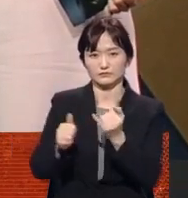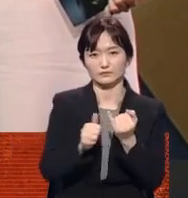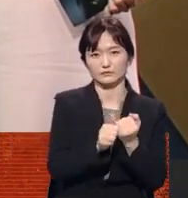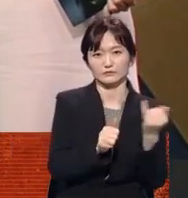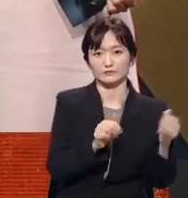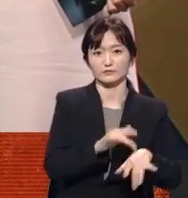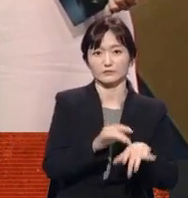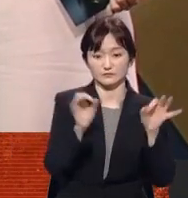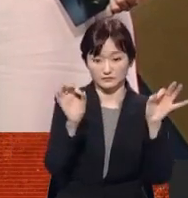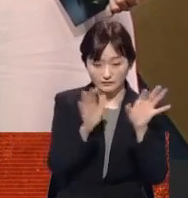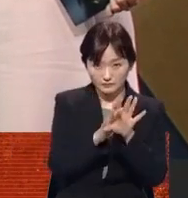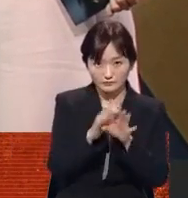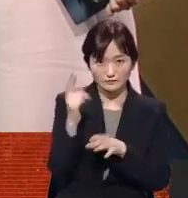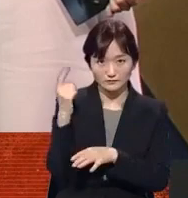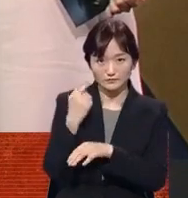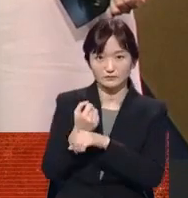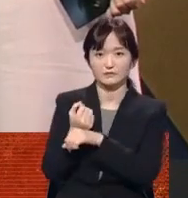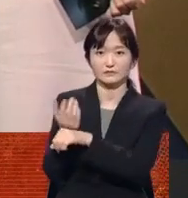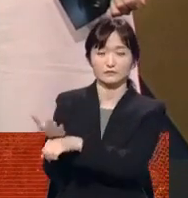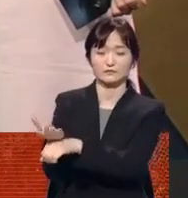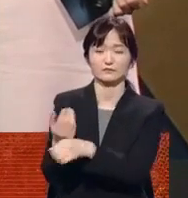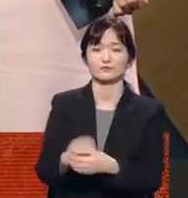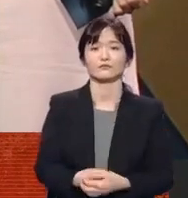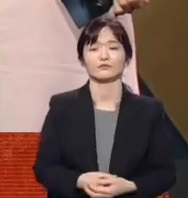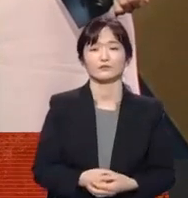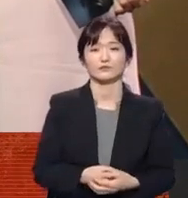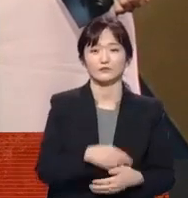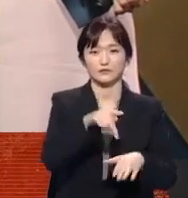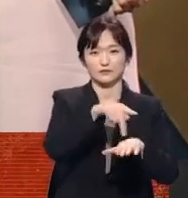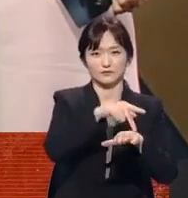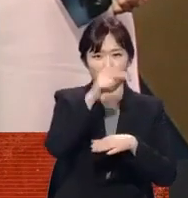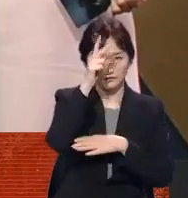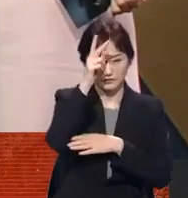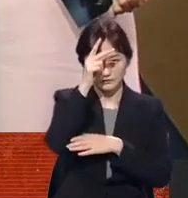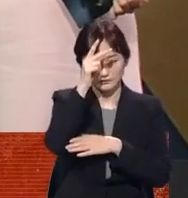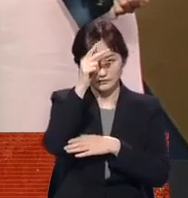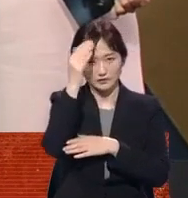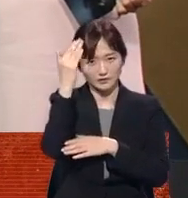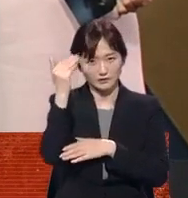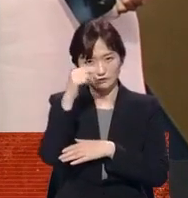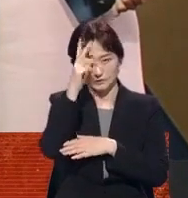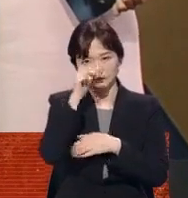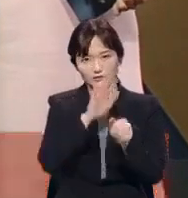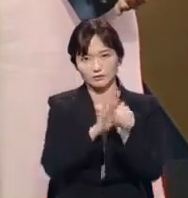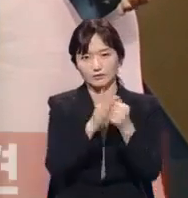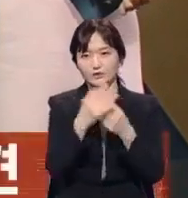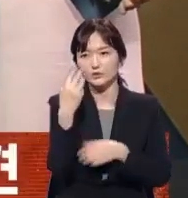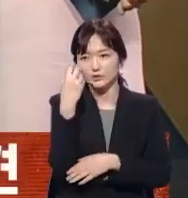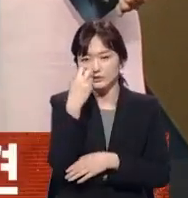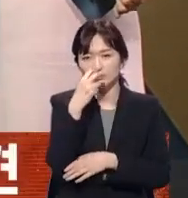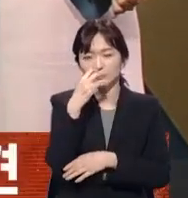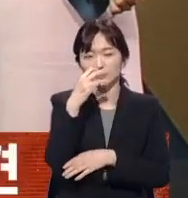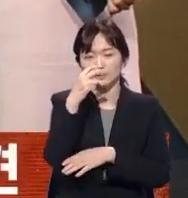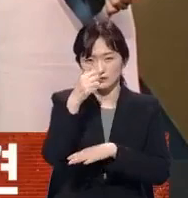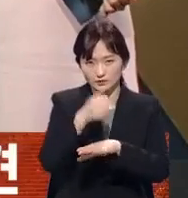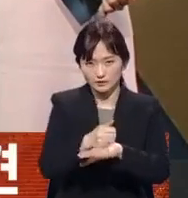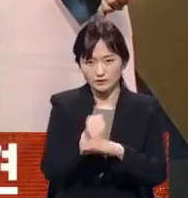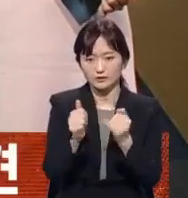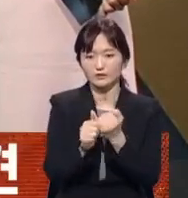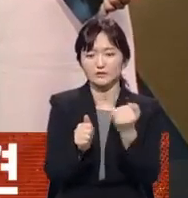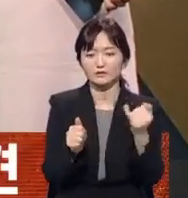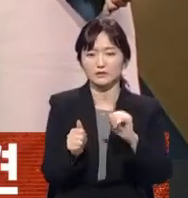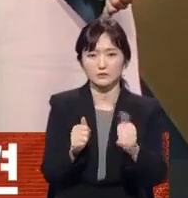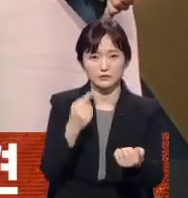실종됐다는 소식을 전해옵니다 현지 경찰과 공조 수사를 펼친 결과 여성이 발견된 곳은 부부가